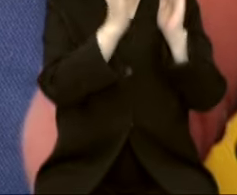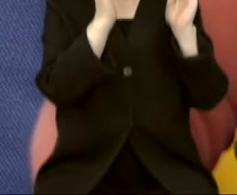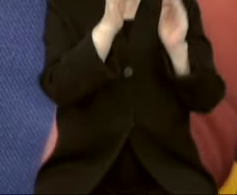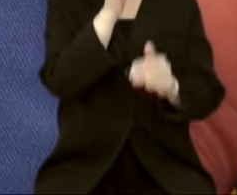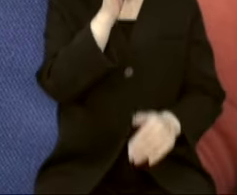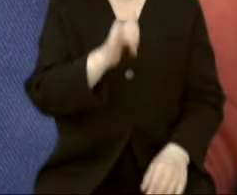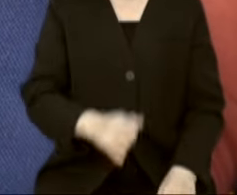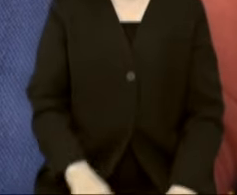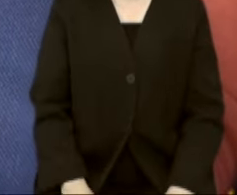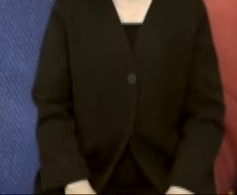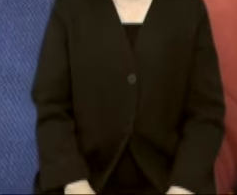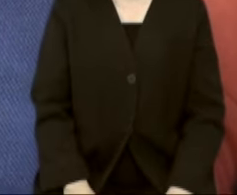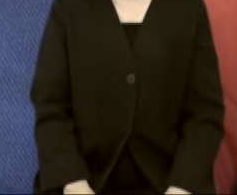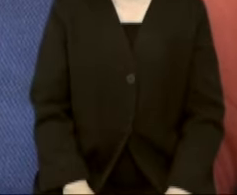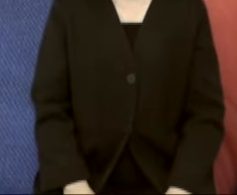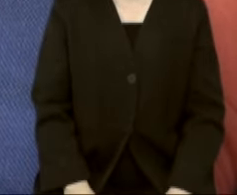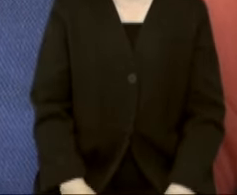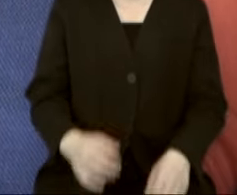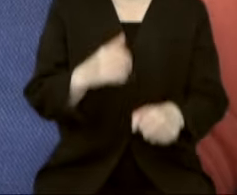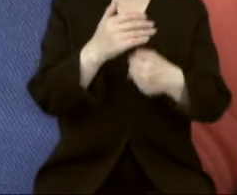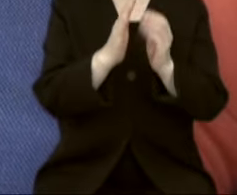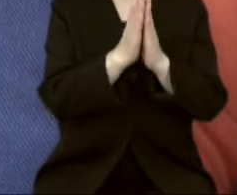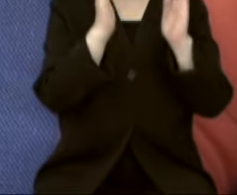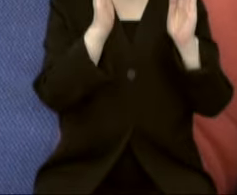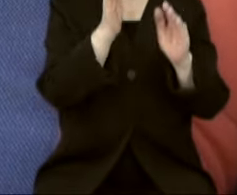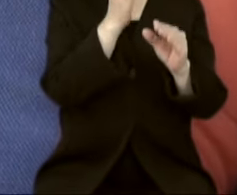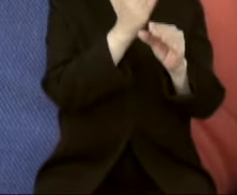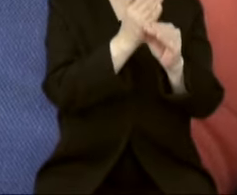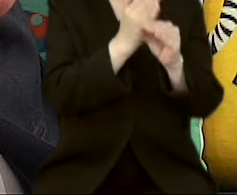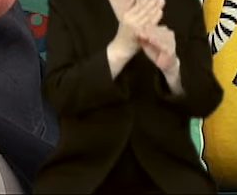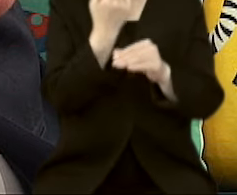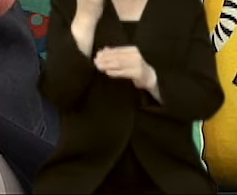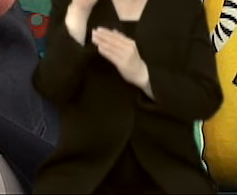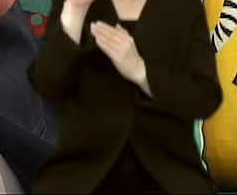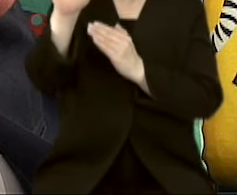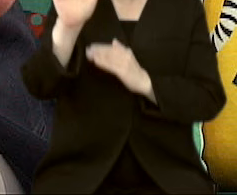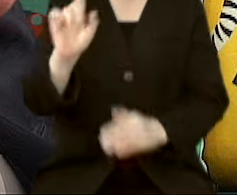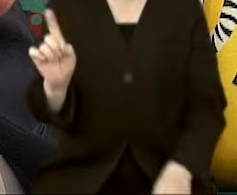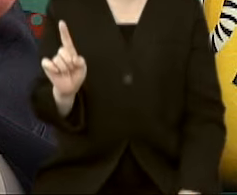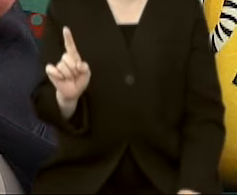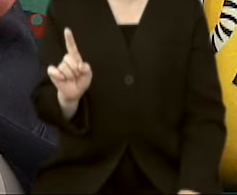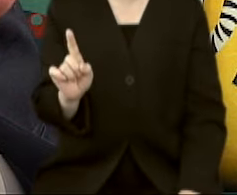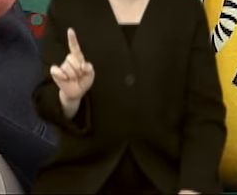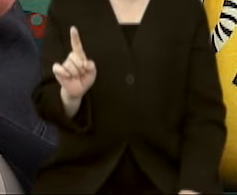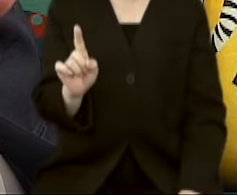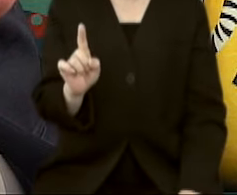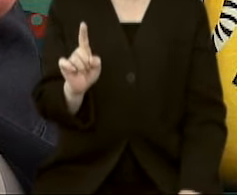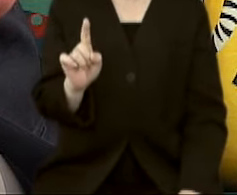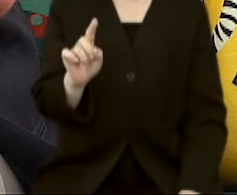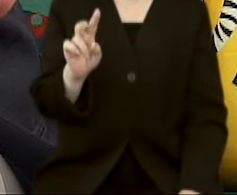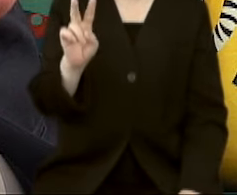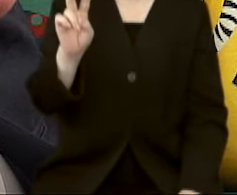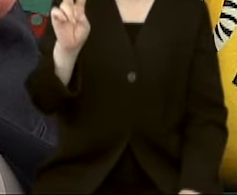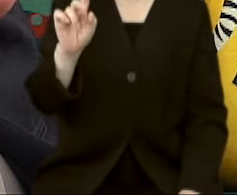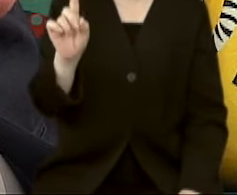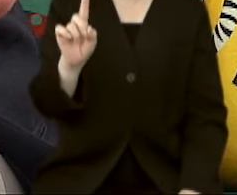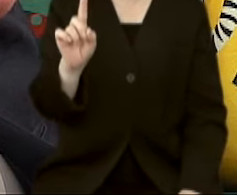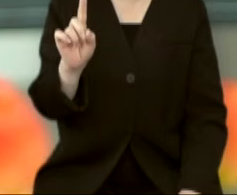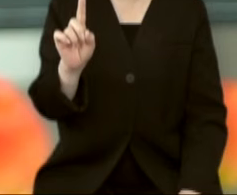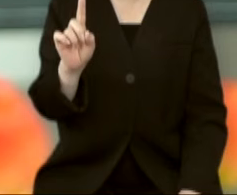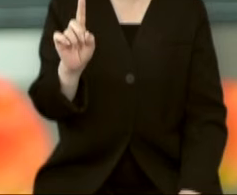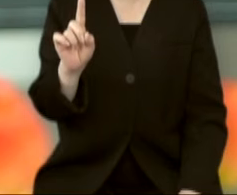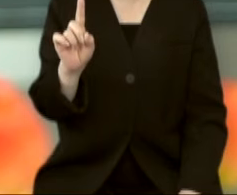공부하고 있었어요. 그러나 성경 공부하고 있는데 한 달 정도 지났는데 언제 네. 위로 보니까 딱